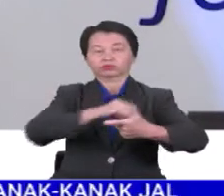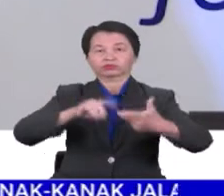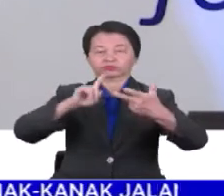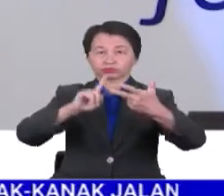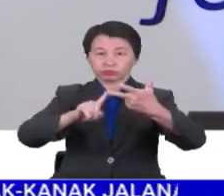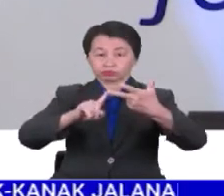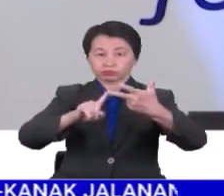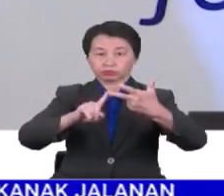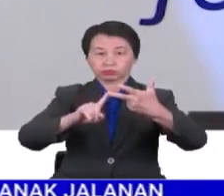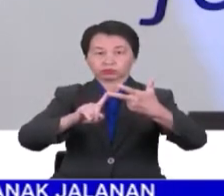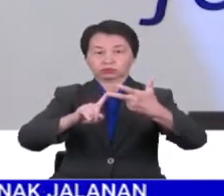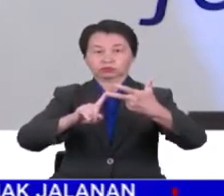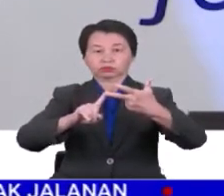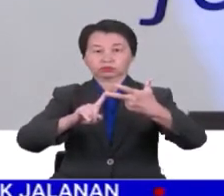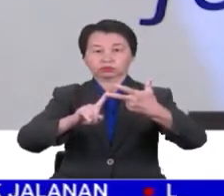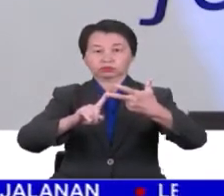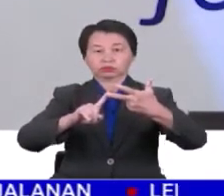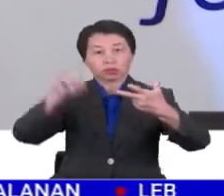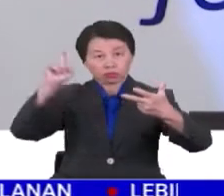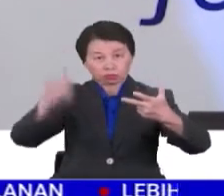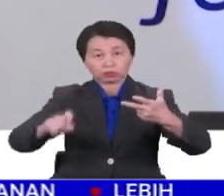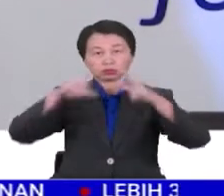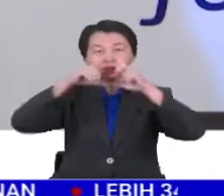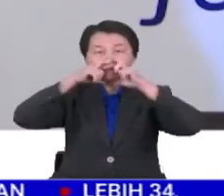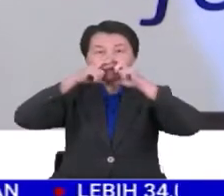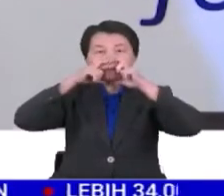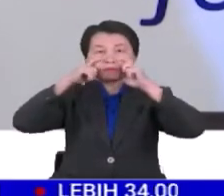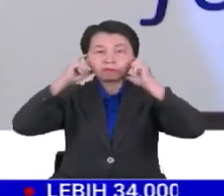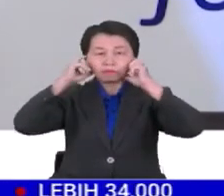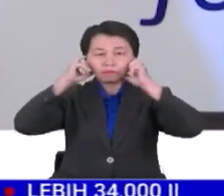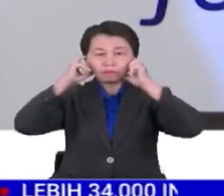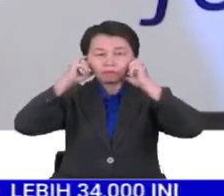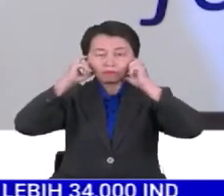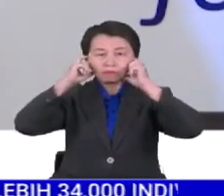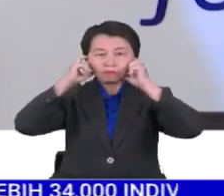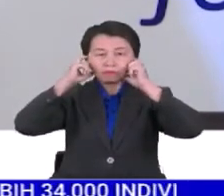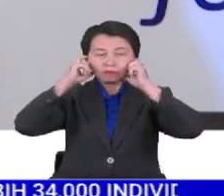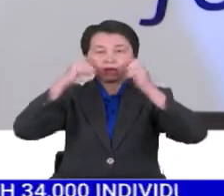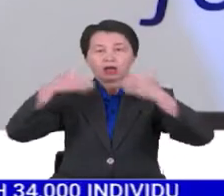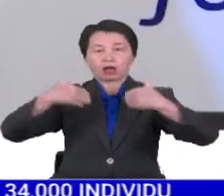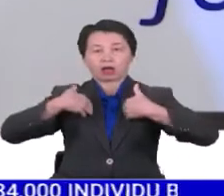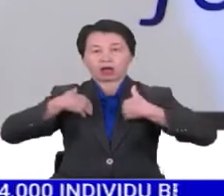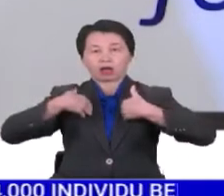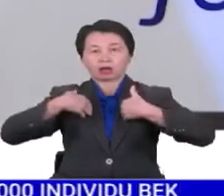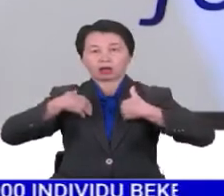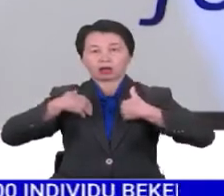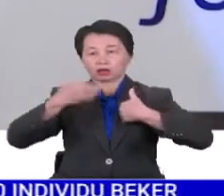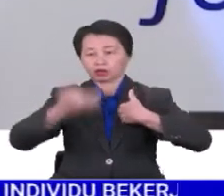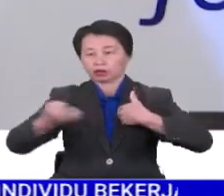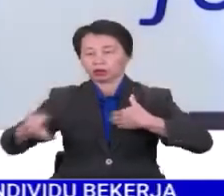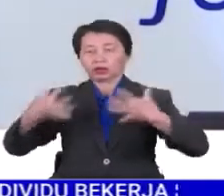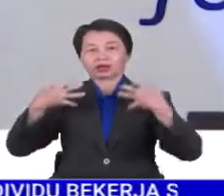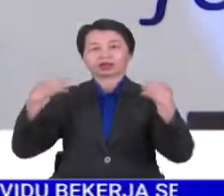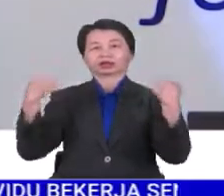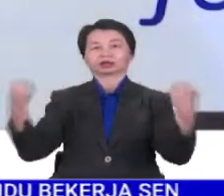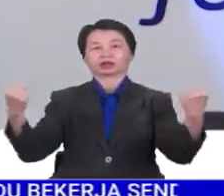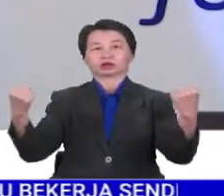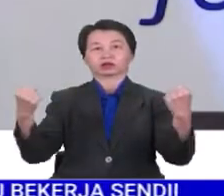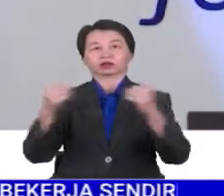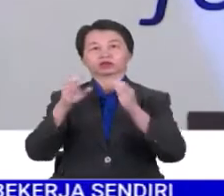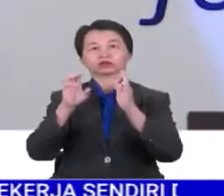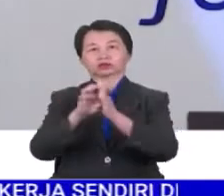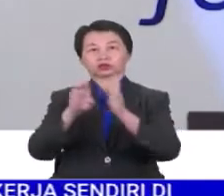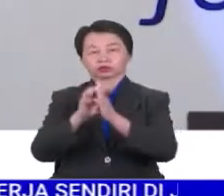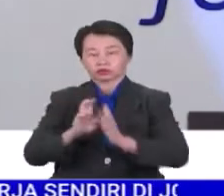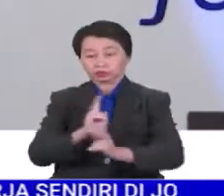setting seterusnya yang wajib pakai pelitup muka masih adalah semasa berada di fasiliti kesihatan